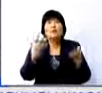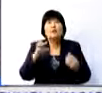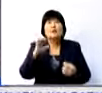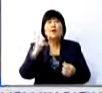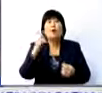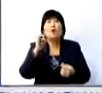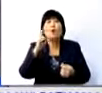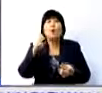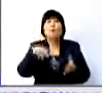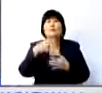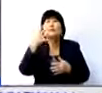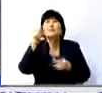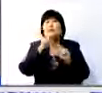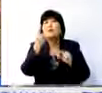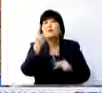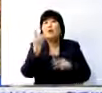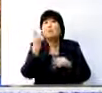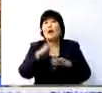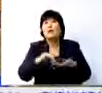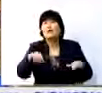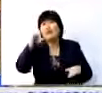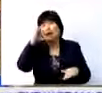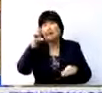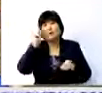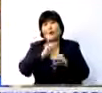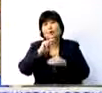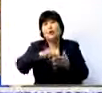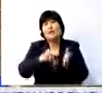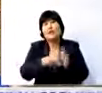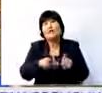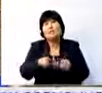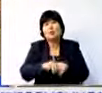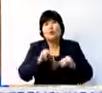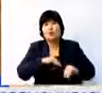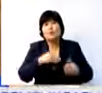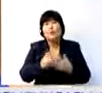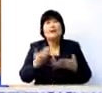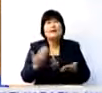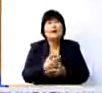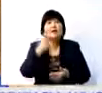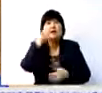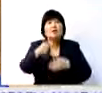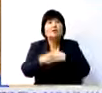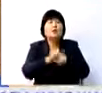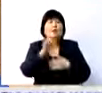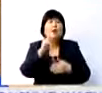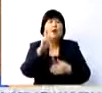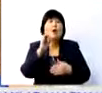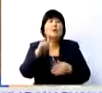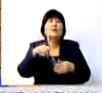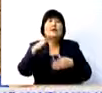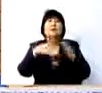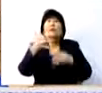Байқоңыр қаласындағы 5 мектеп пен 1 балабақша қазақстандық оқыту стандарты бойынша жұмыс істейді. Тағы бір жаңалық, жыл соңына дейін Байқоңырда салынып жатқан